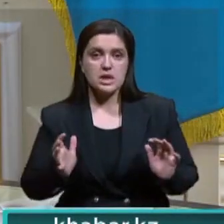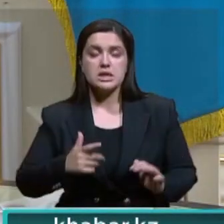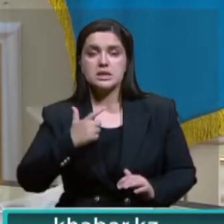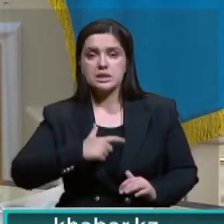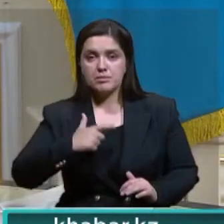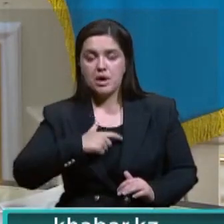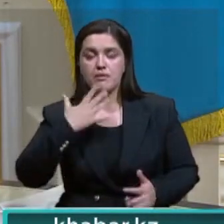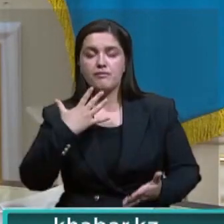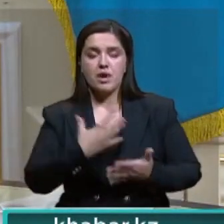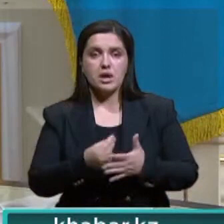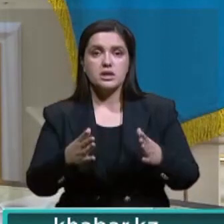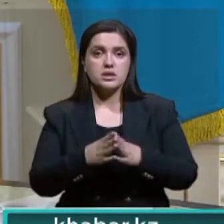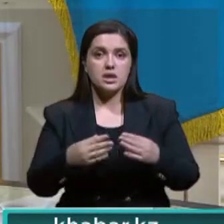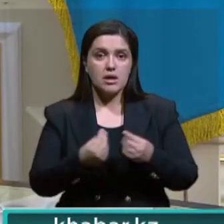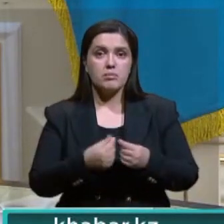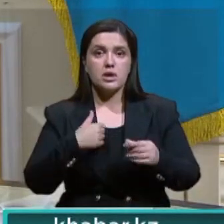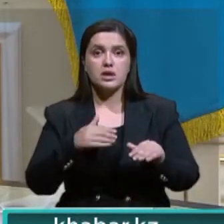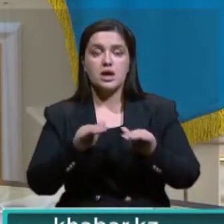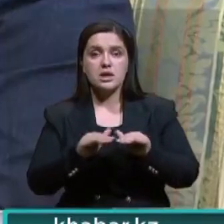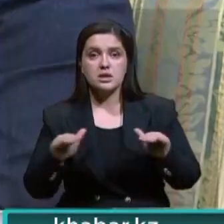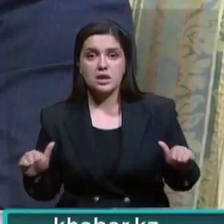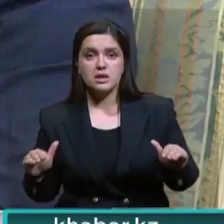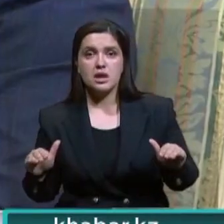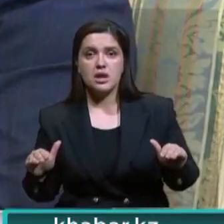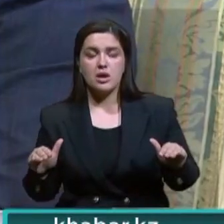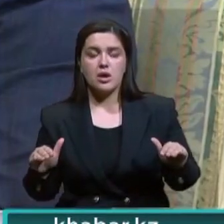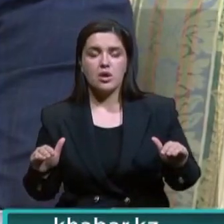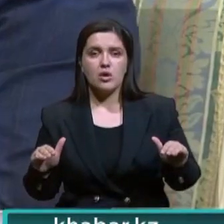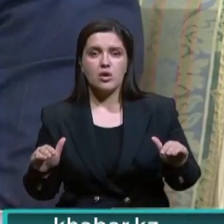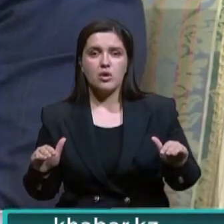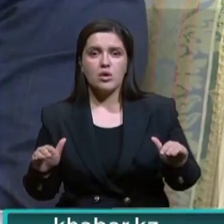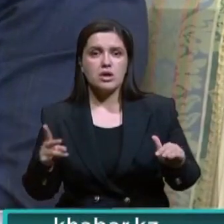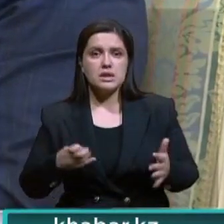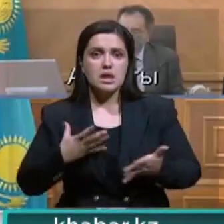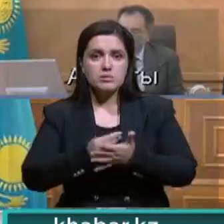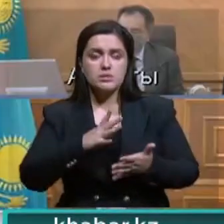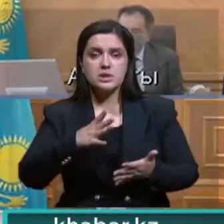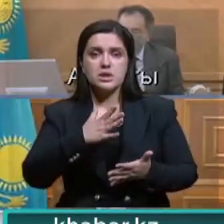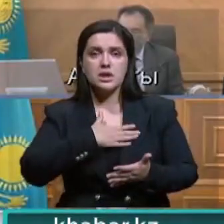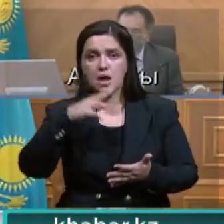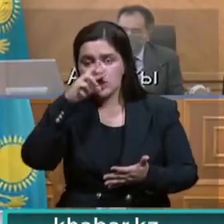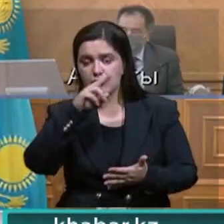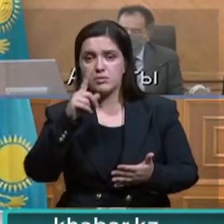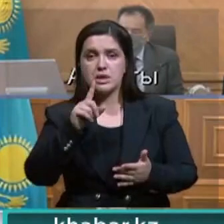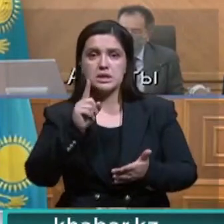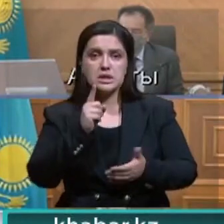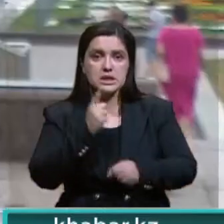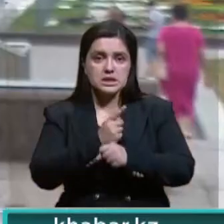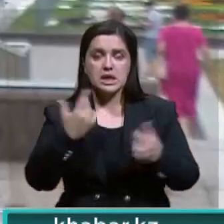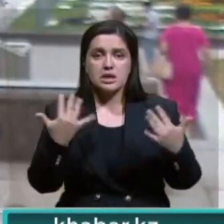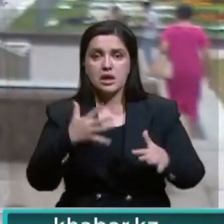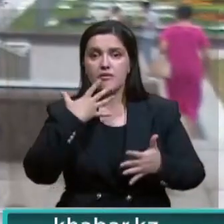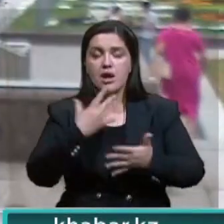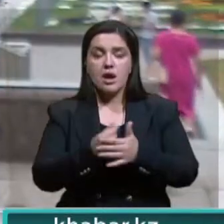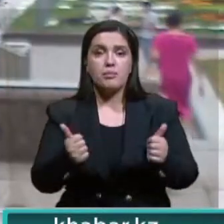семьи. Наши дети не должны расплачиваться за наши ошибки. Нельзя терять своих близких в мирное время.